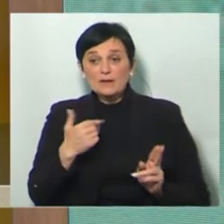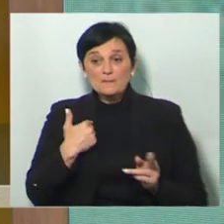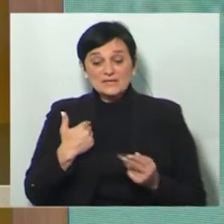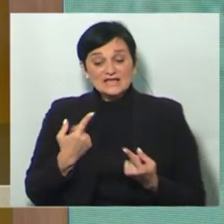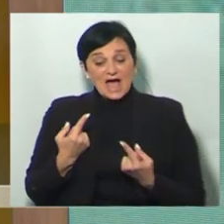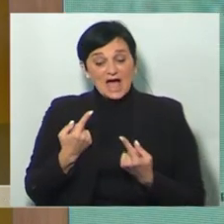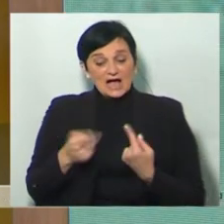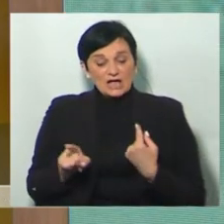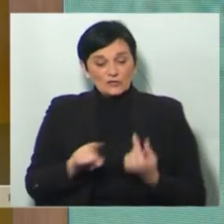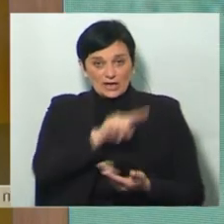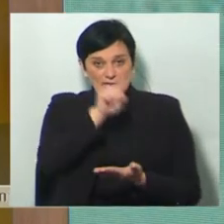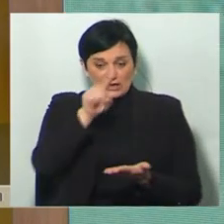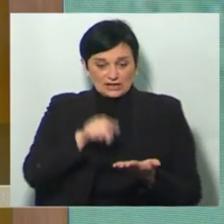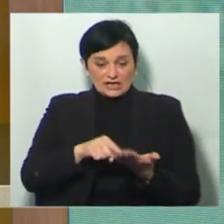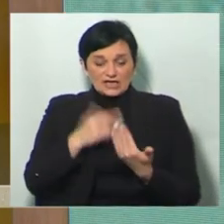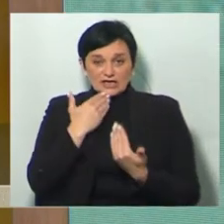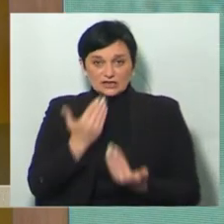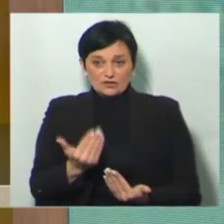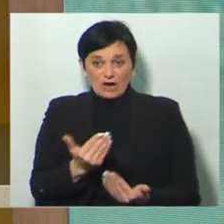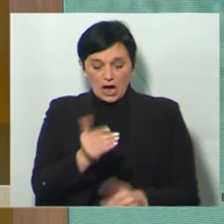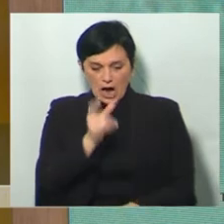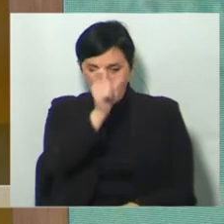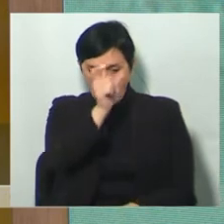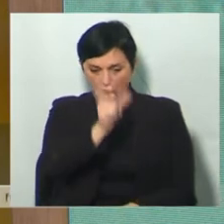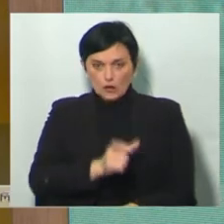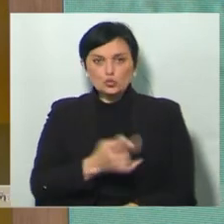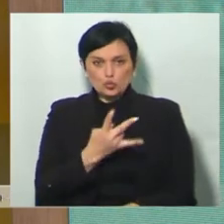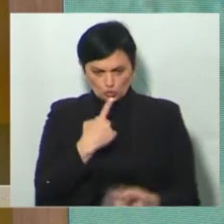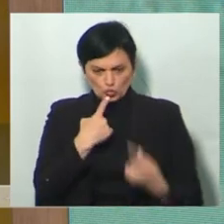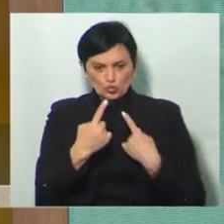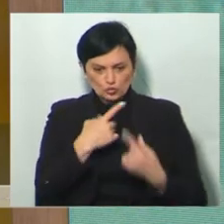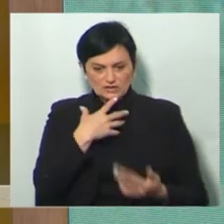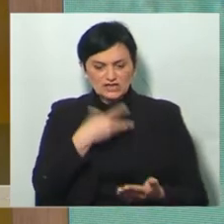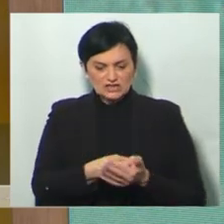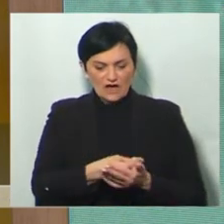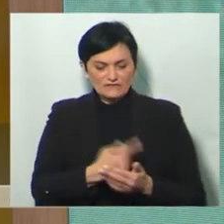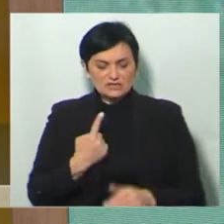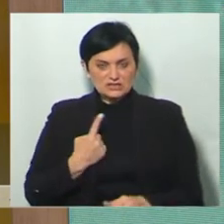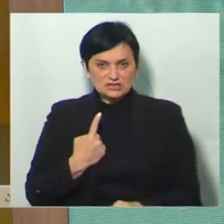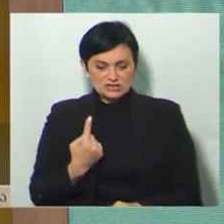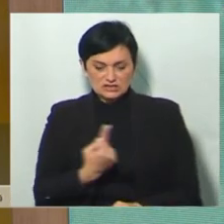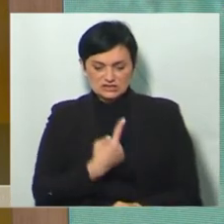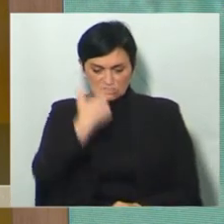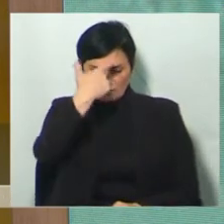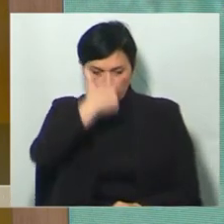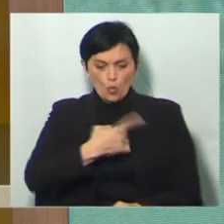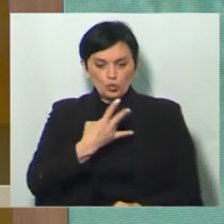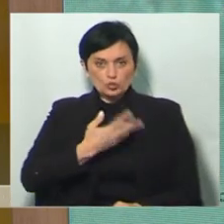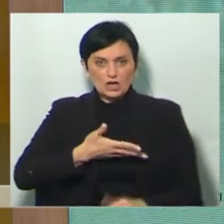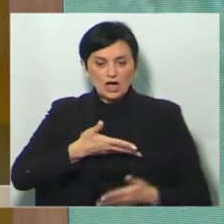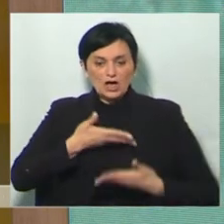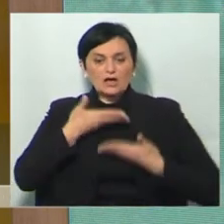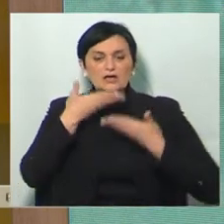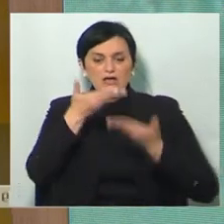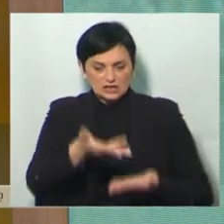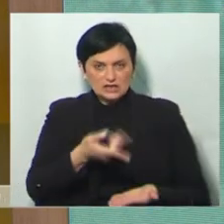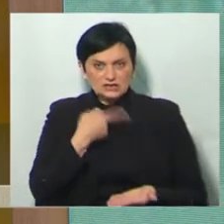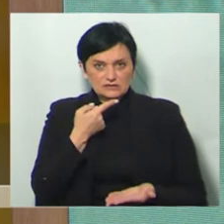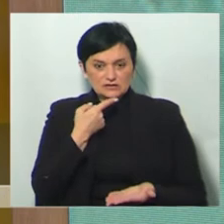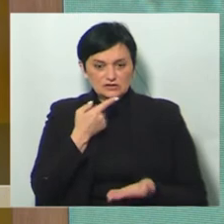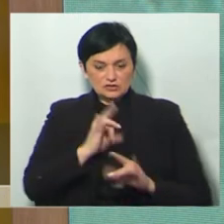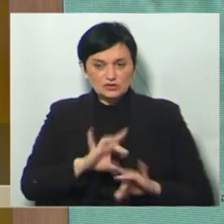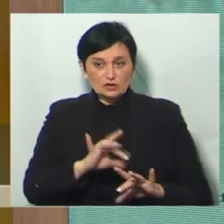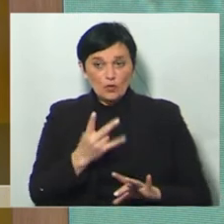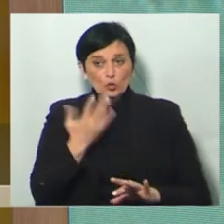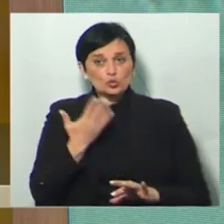მინდა დაგცოთ ახლა კითხვა. Ადამიანმა უნდა ისაუბროს თავის მარტოობაზე, უნდა ამოთქვას, თუ ისედაც